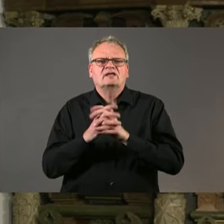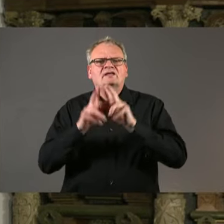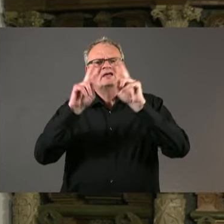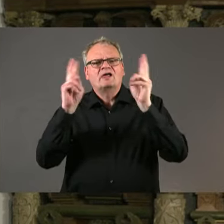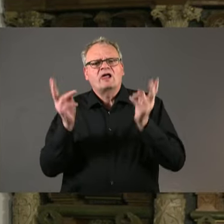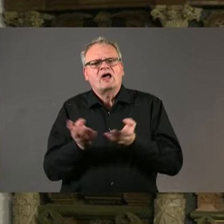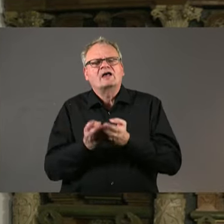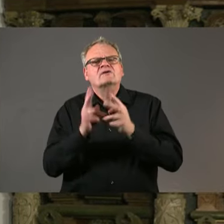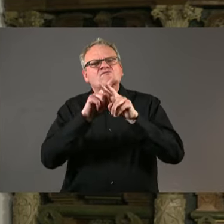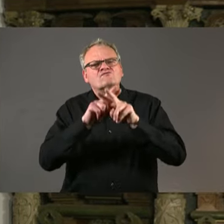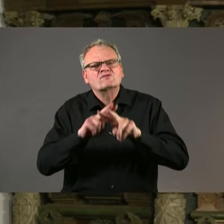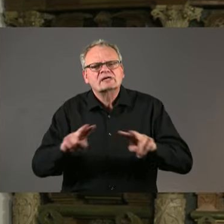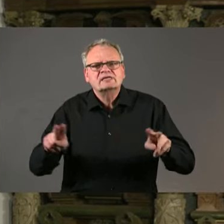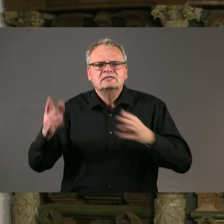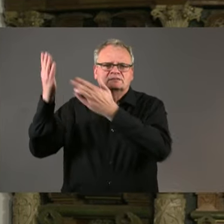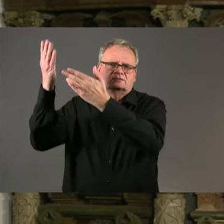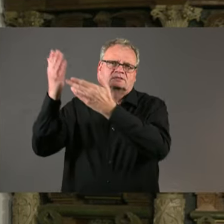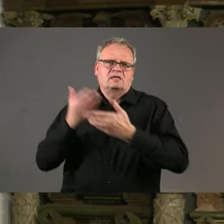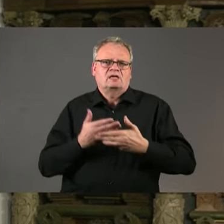Erden.